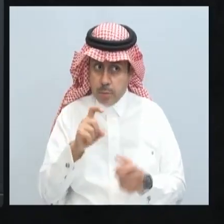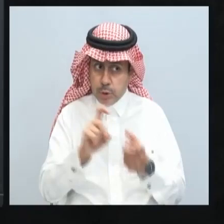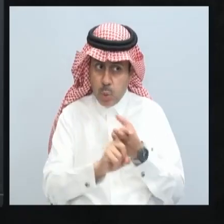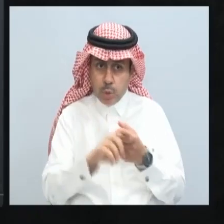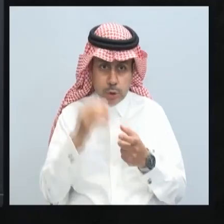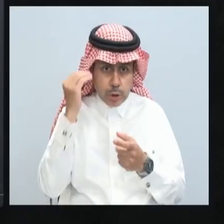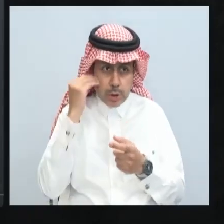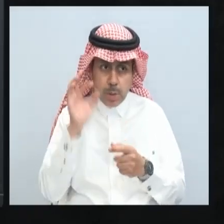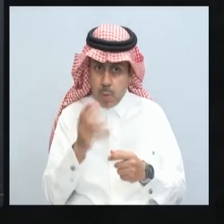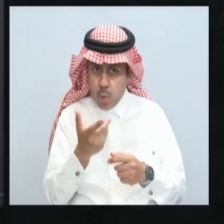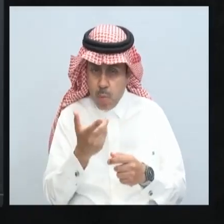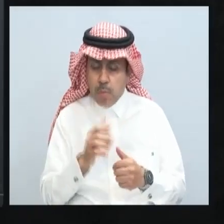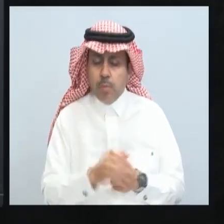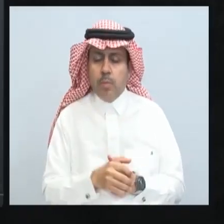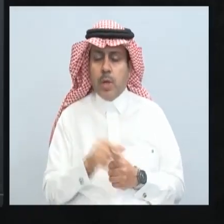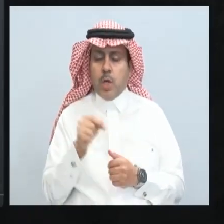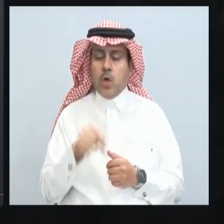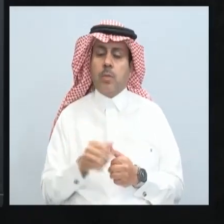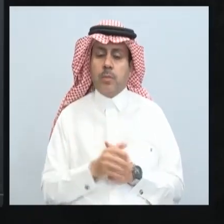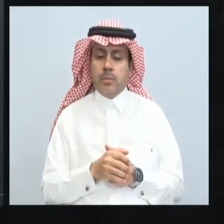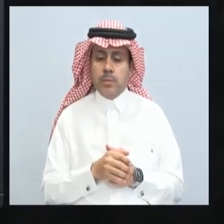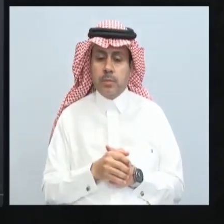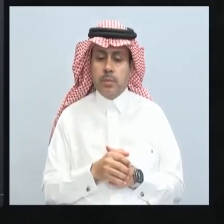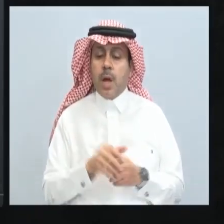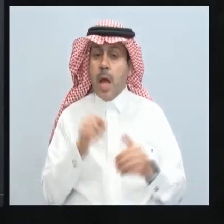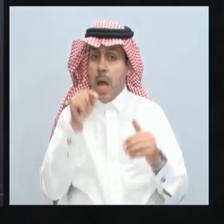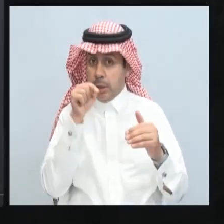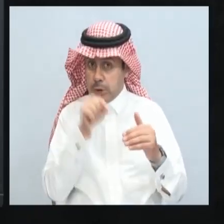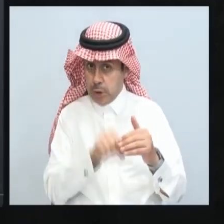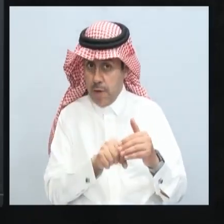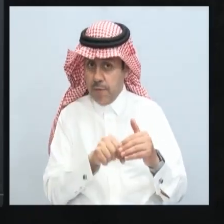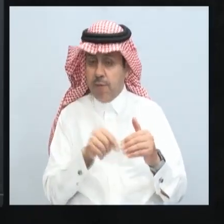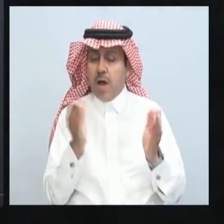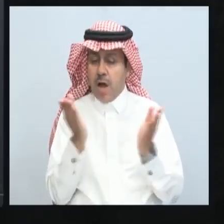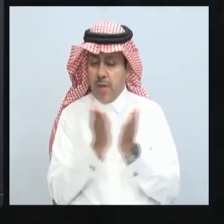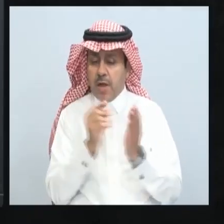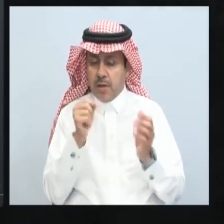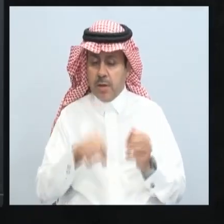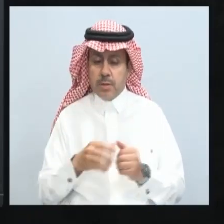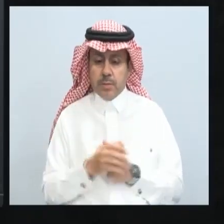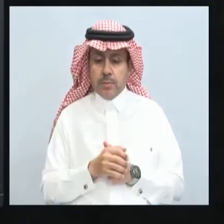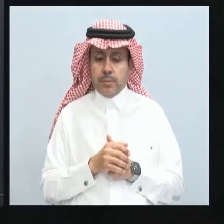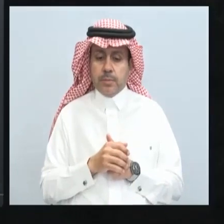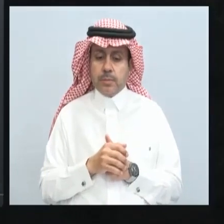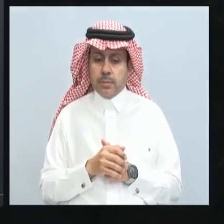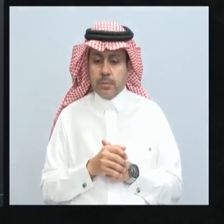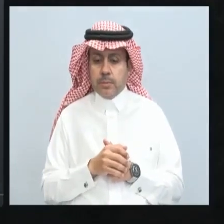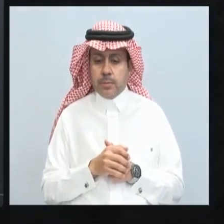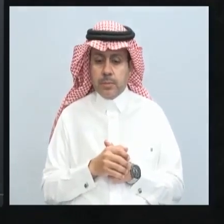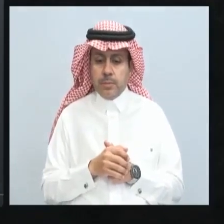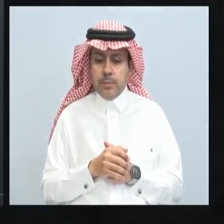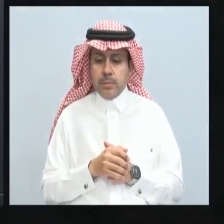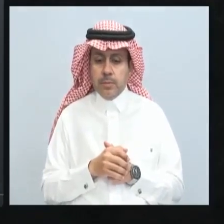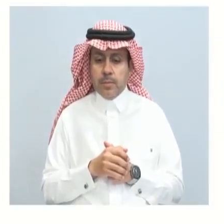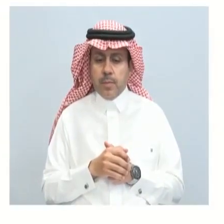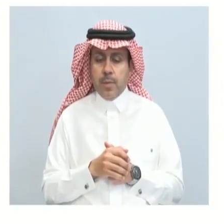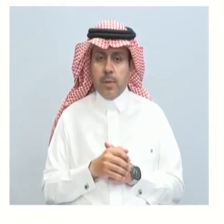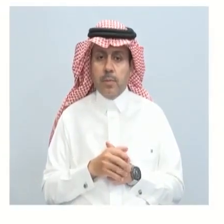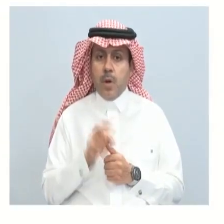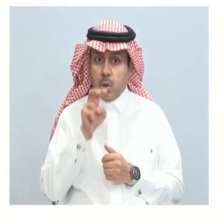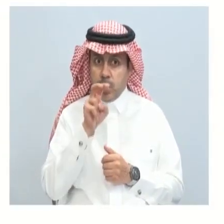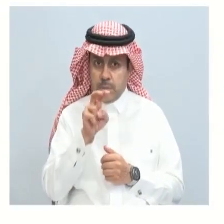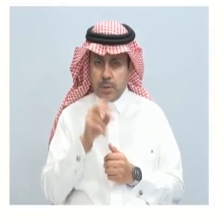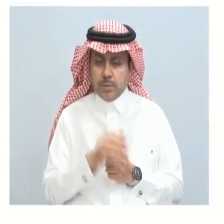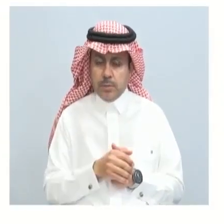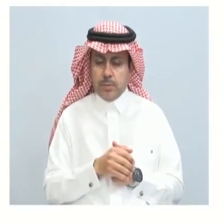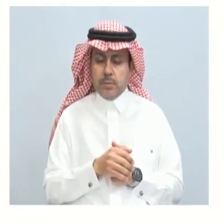وقبل ان ندخل في درسنا هذا استعرض واياكم ابرز واهم الاهداف لدرس فكونوا معي بارك